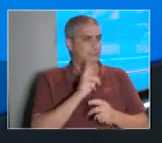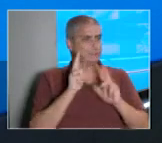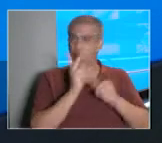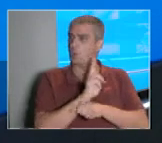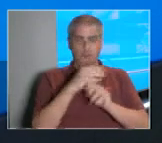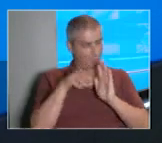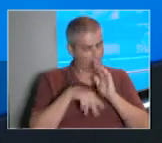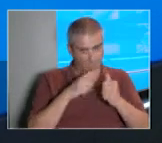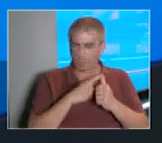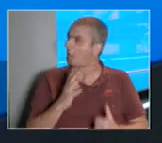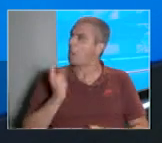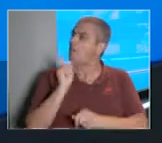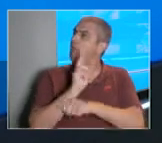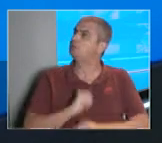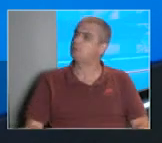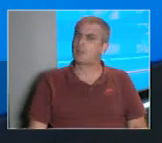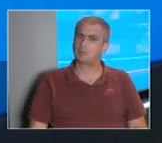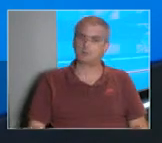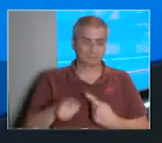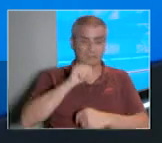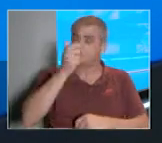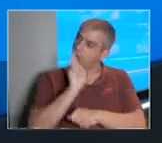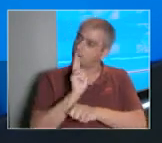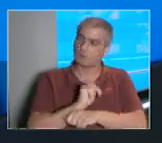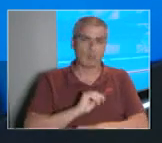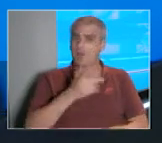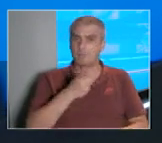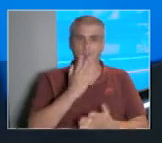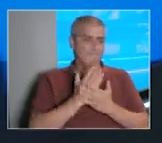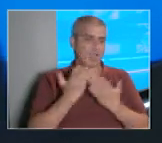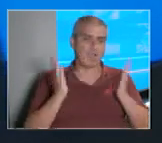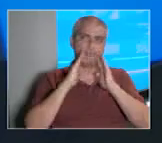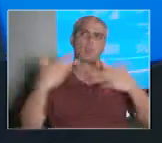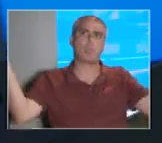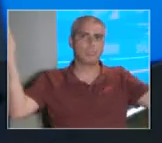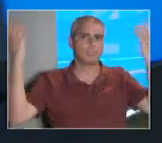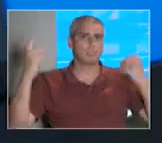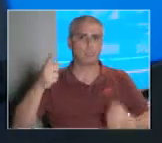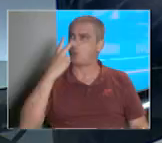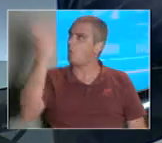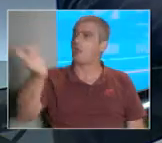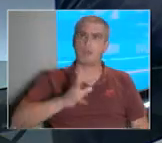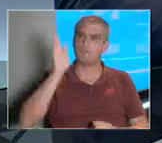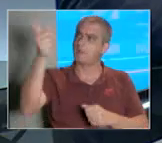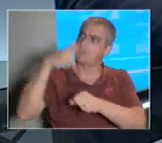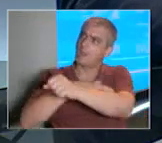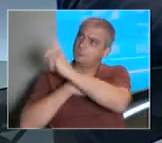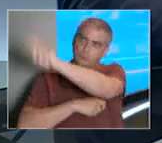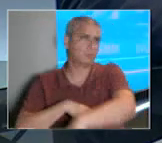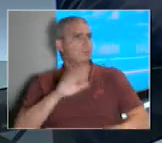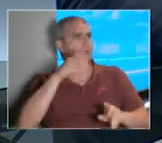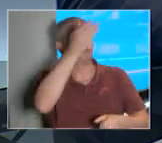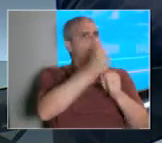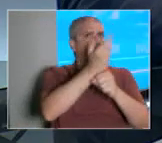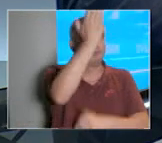על הכללים, לא על השיר, למה הוא לא על ההרחקות. בסבב הראשון הוא שמר. הוא לא שמר כי הוא איבד אמון. אז עכשיו תסביר לי את ההיגיון. הוא ראה במה ביבי עסוק, הוא ראה במה הממשלה